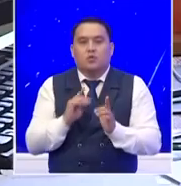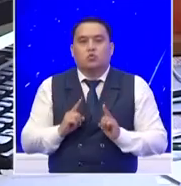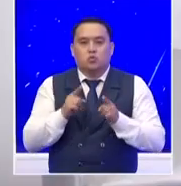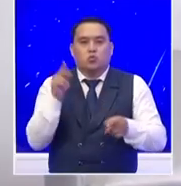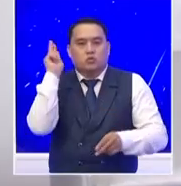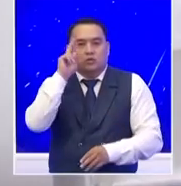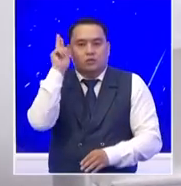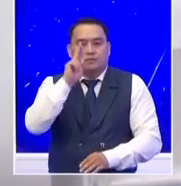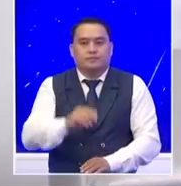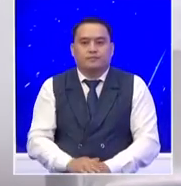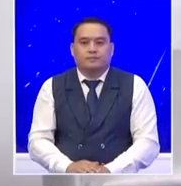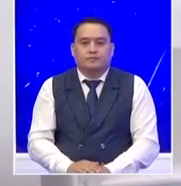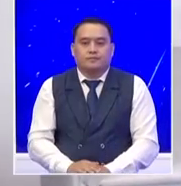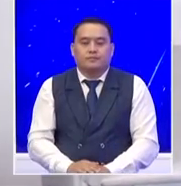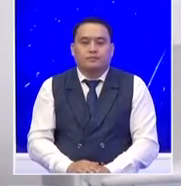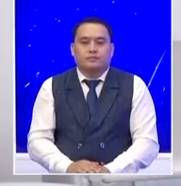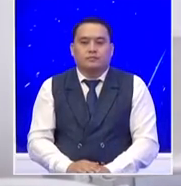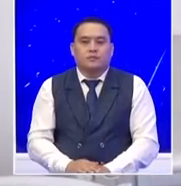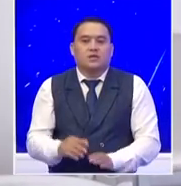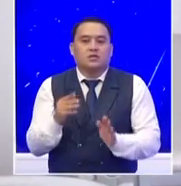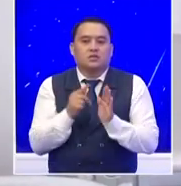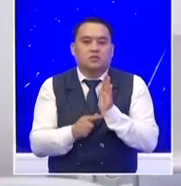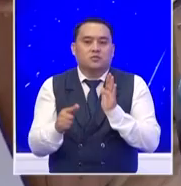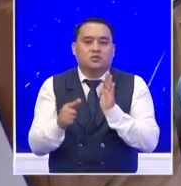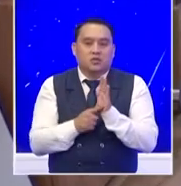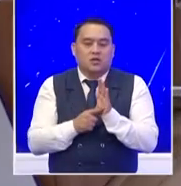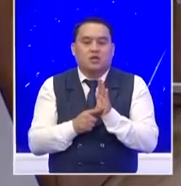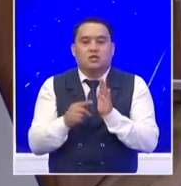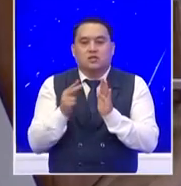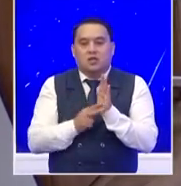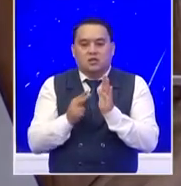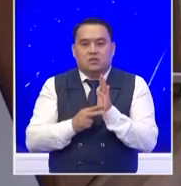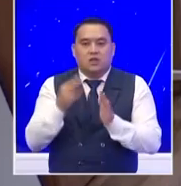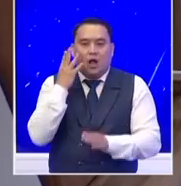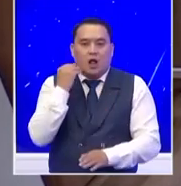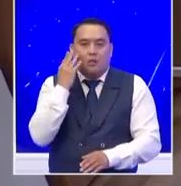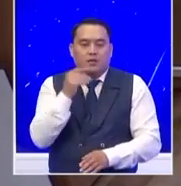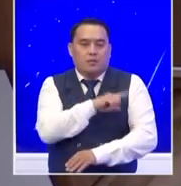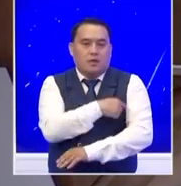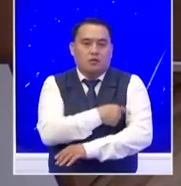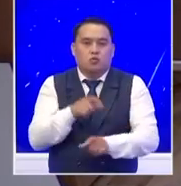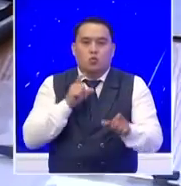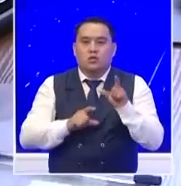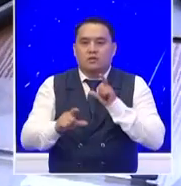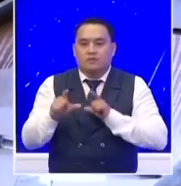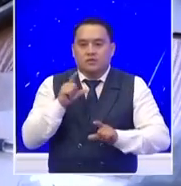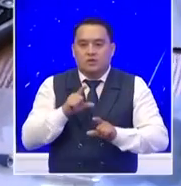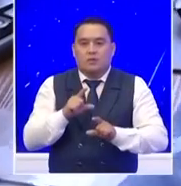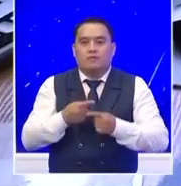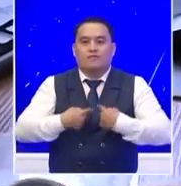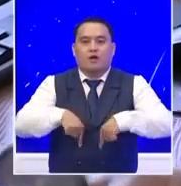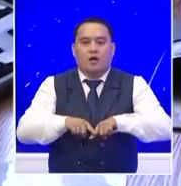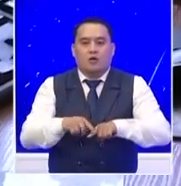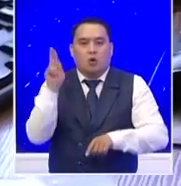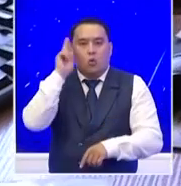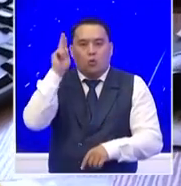түстім. Ардагер педиатр 1977-83 жылдары Алматы мемлекеттік медицина институтының педиатрия